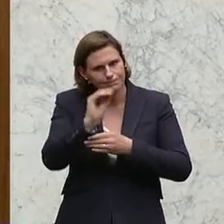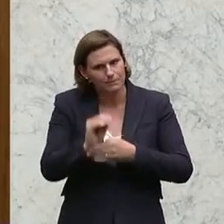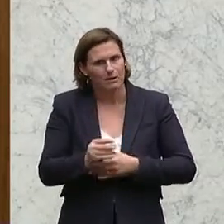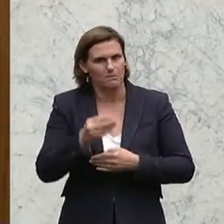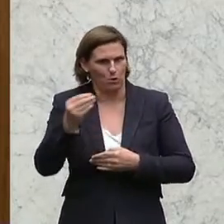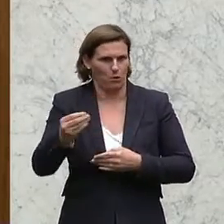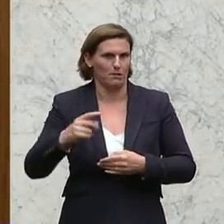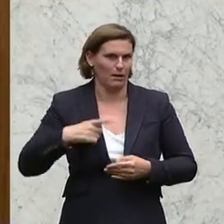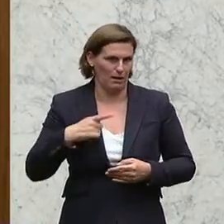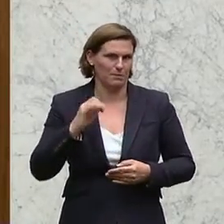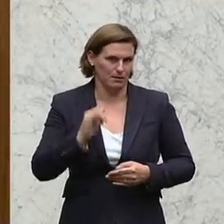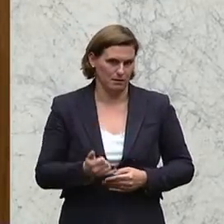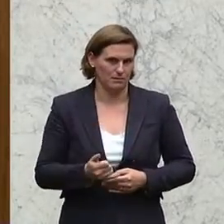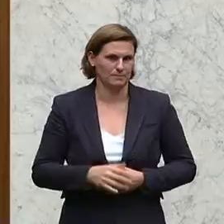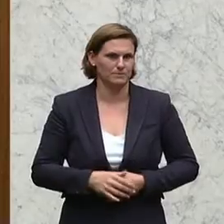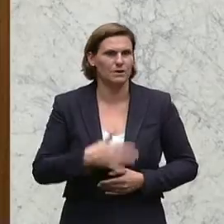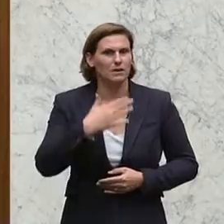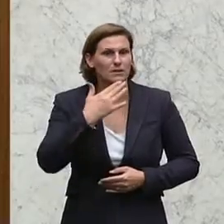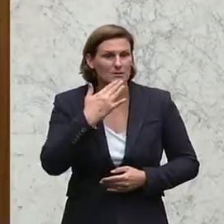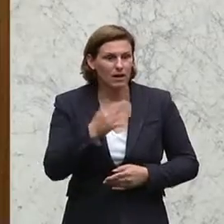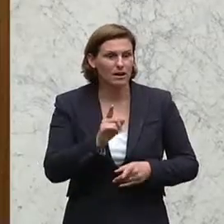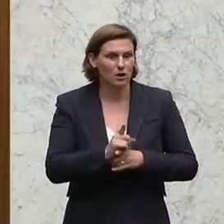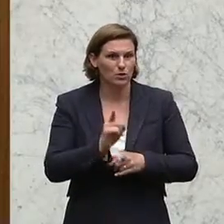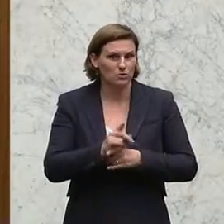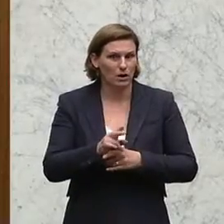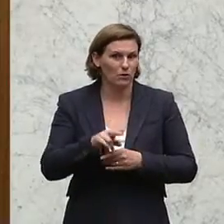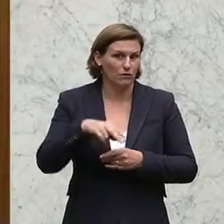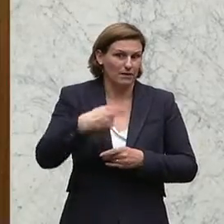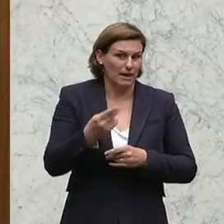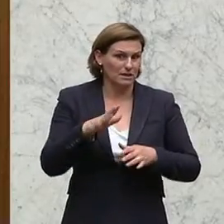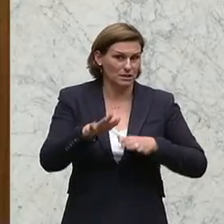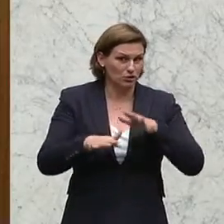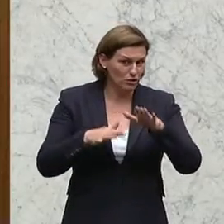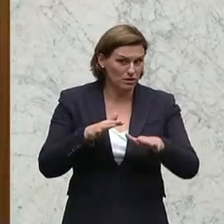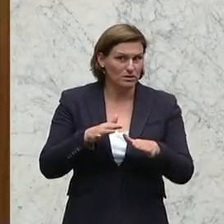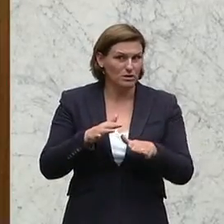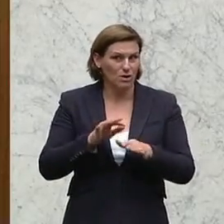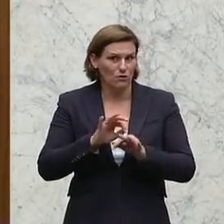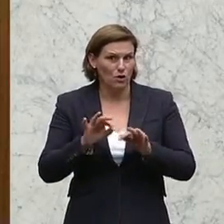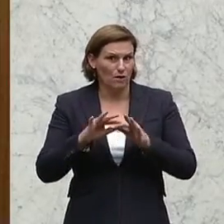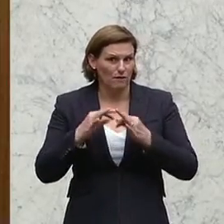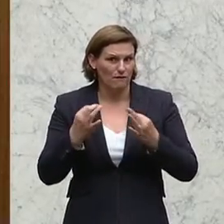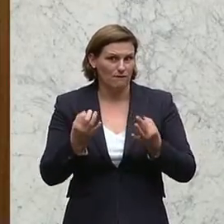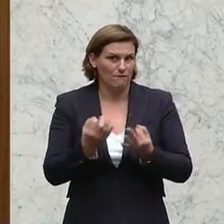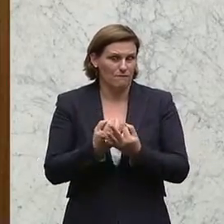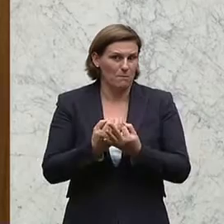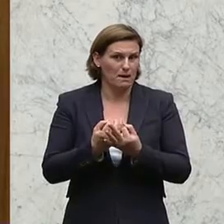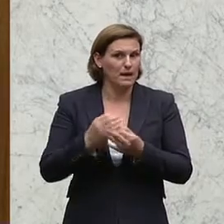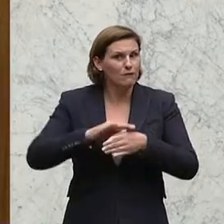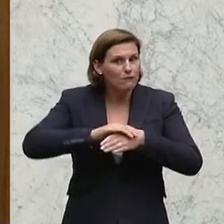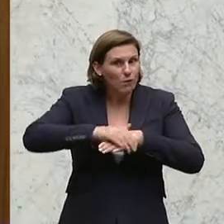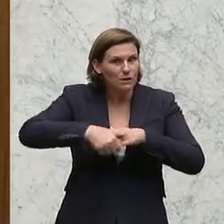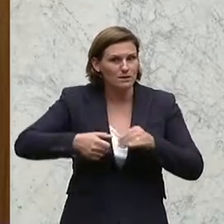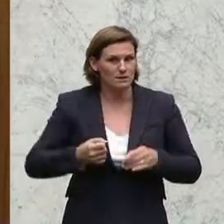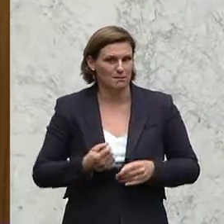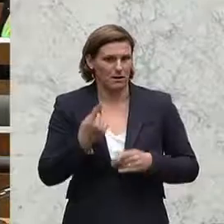Ausfüllmöglichkeit erleben. Danke und auf den nächsten Schritt zum familienfreundlichsten Land Europas.